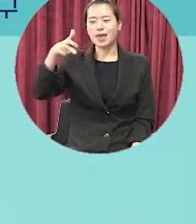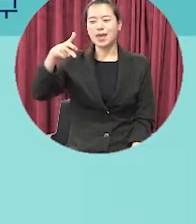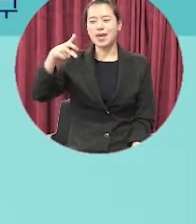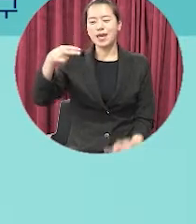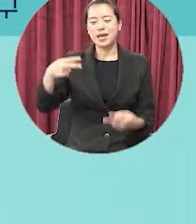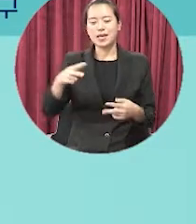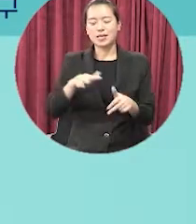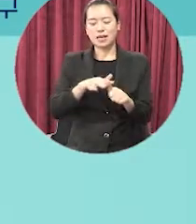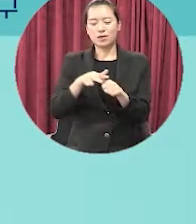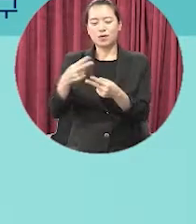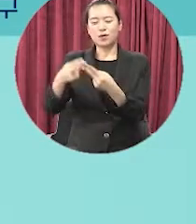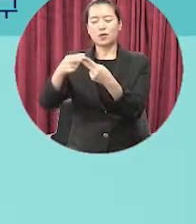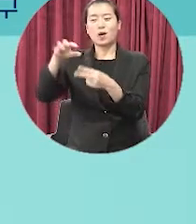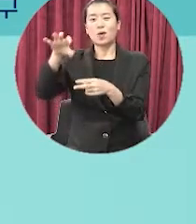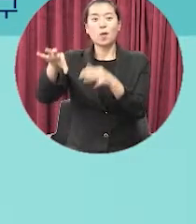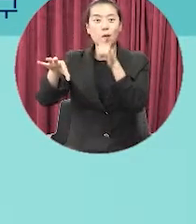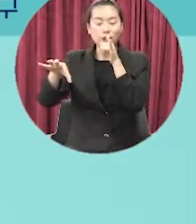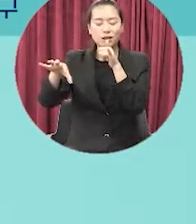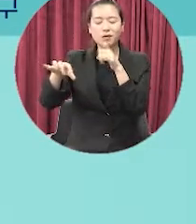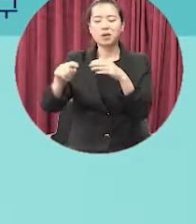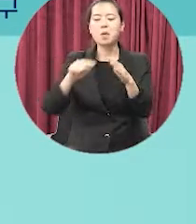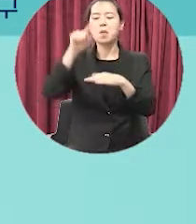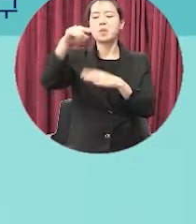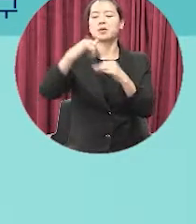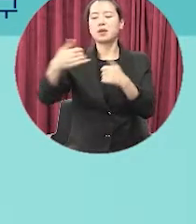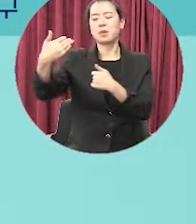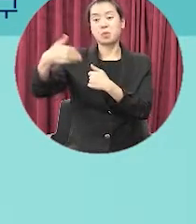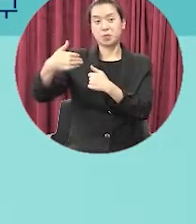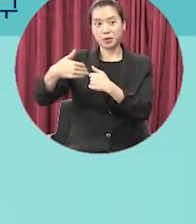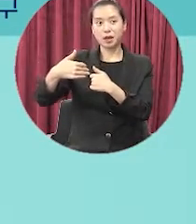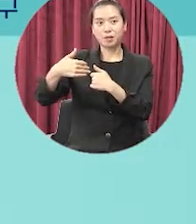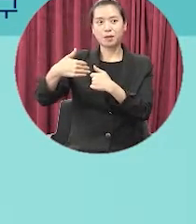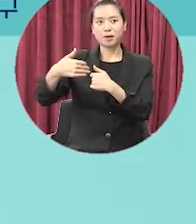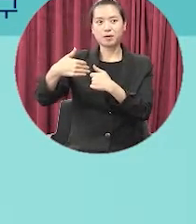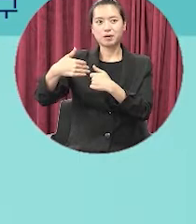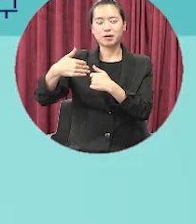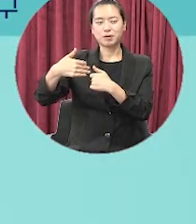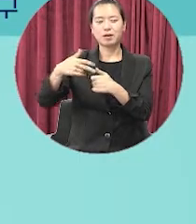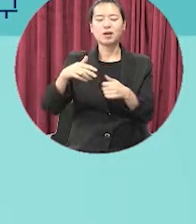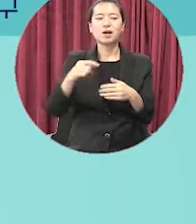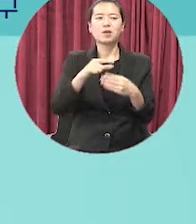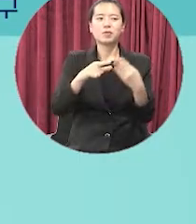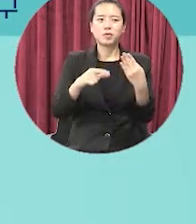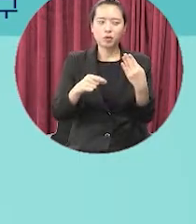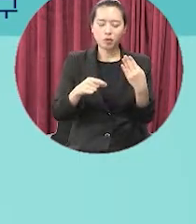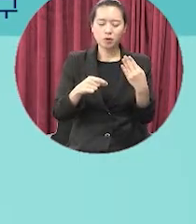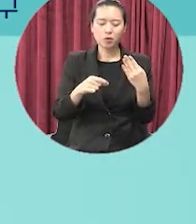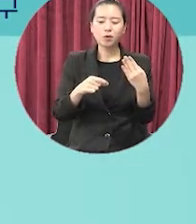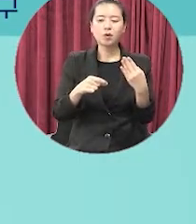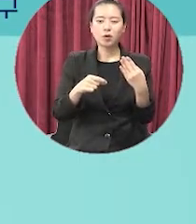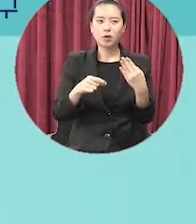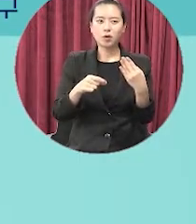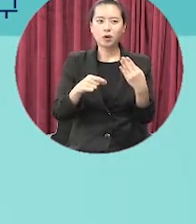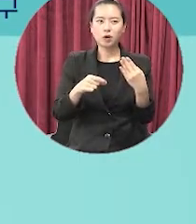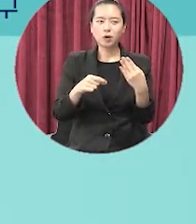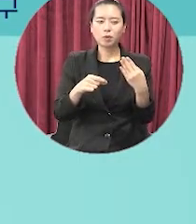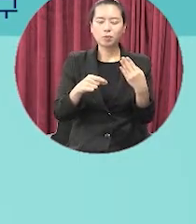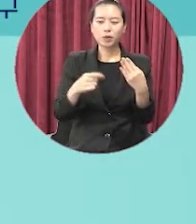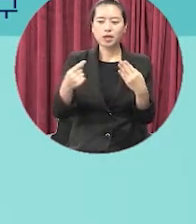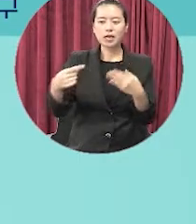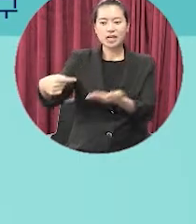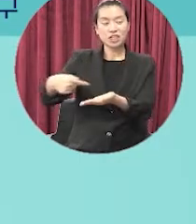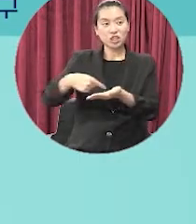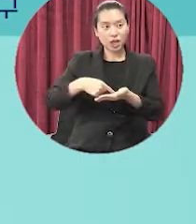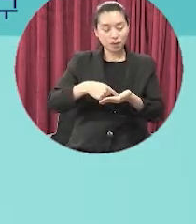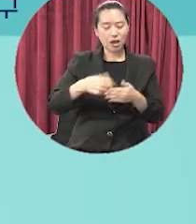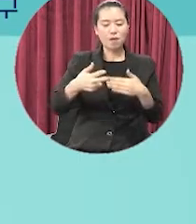지키 간 바깥에서 이 데이터 분석하고 싶은 사람이 요청을 해서 분석 프로그램의 만들어지면 병원 안으로 부속 프로그램이 들어가고 피곤해서